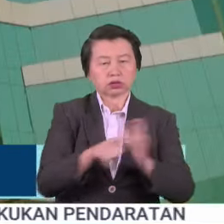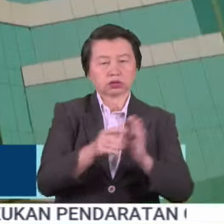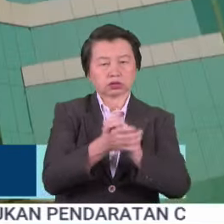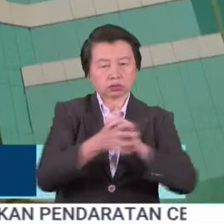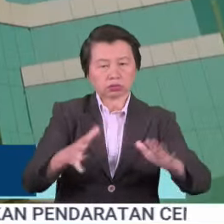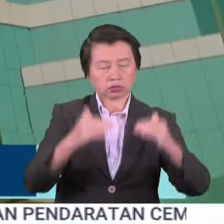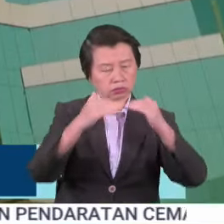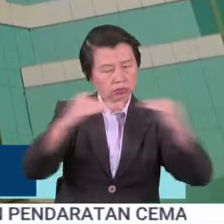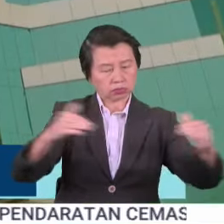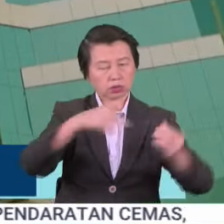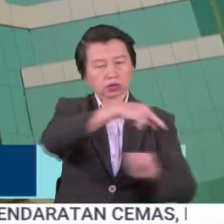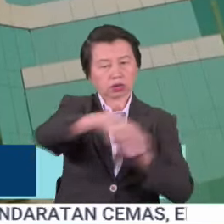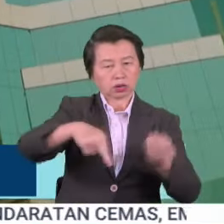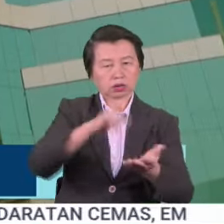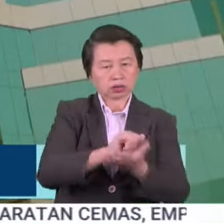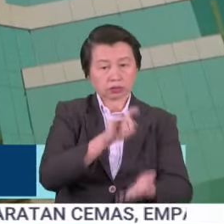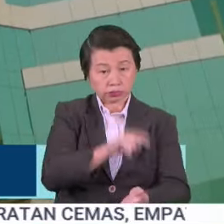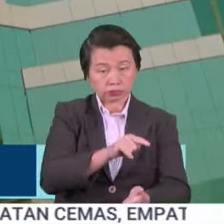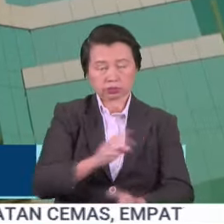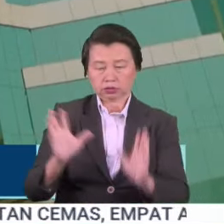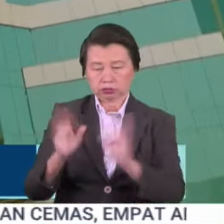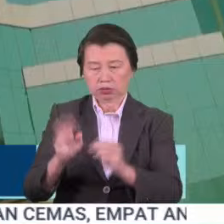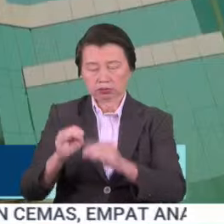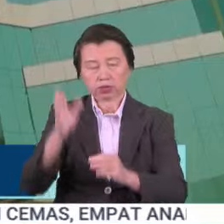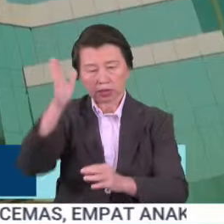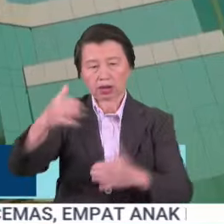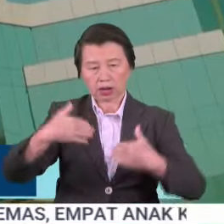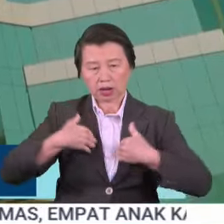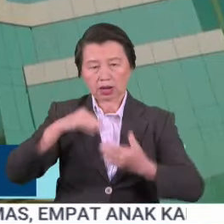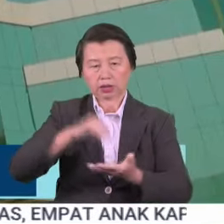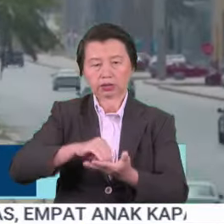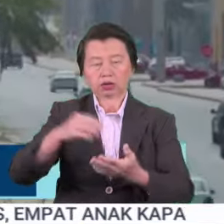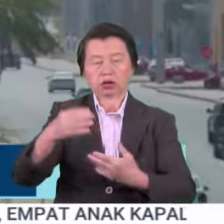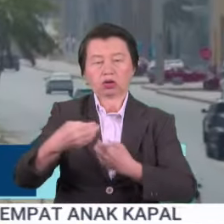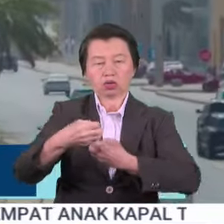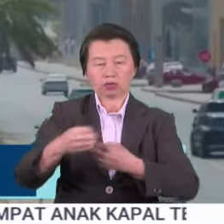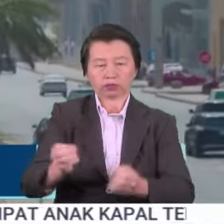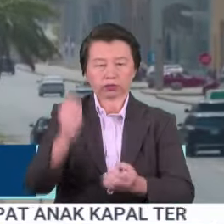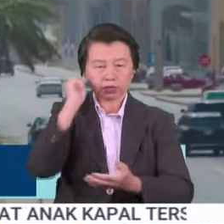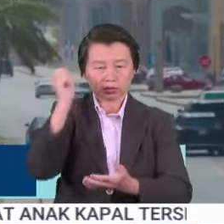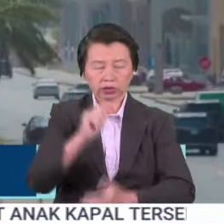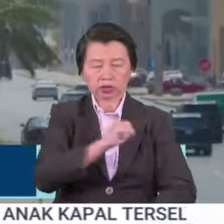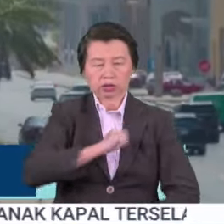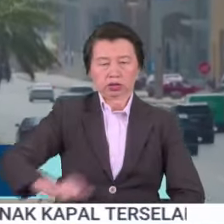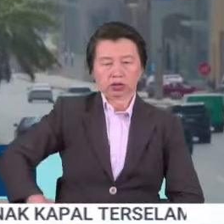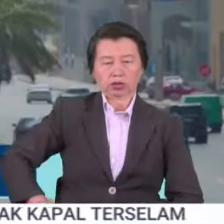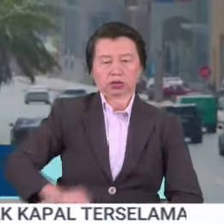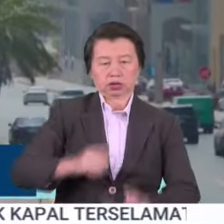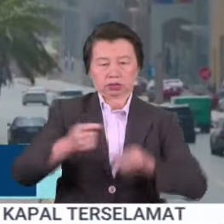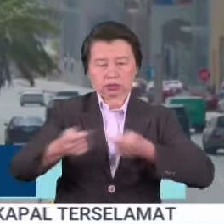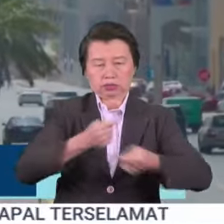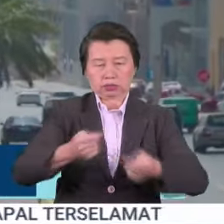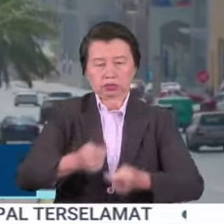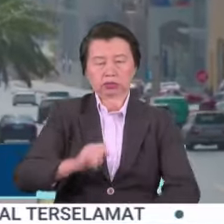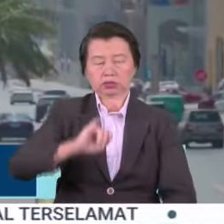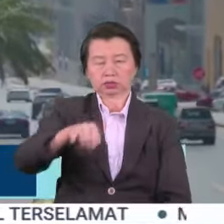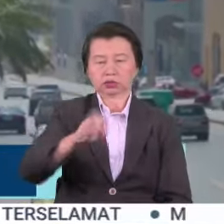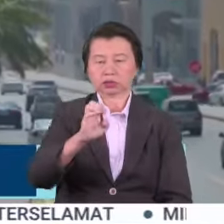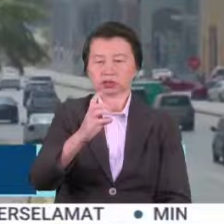dan kestabilan rantau tersebut. Mesyuarat dijangka berlangsung di Ibu Pejabat Sekretariat Agong di Division Pentadbiran